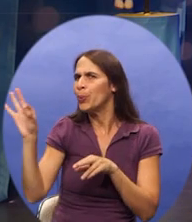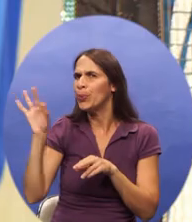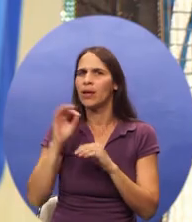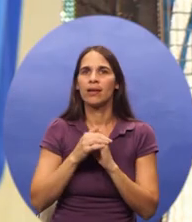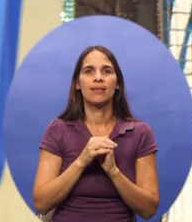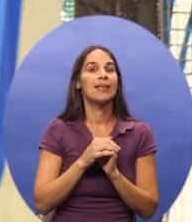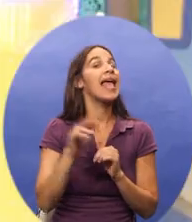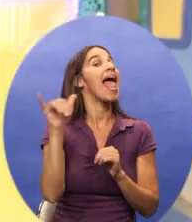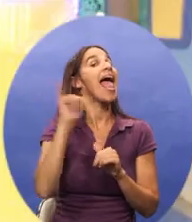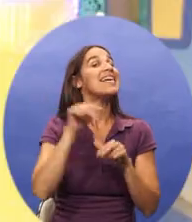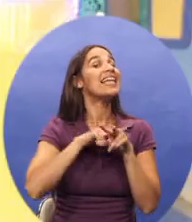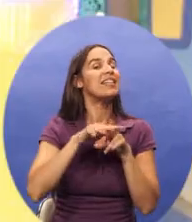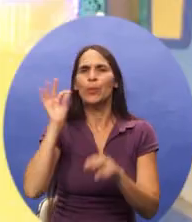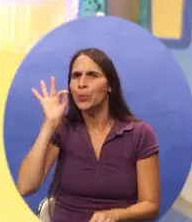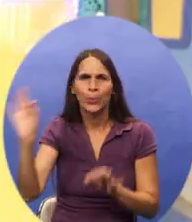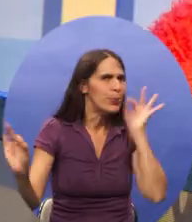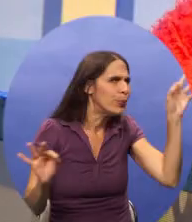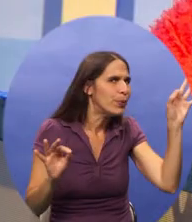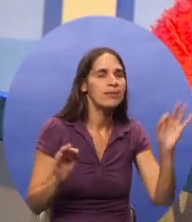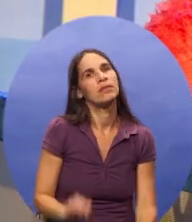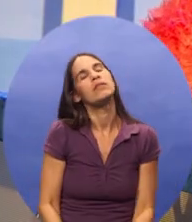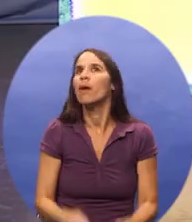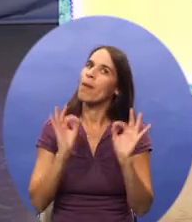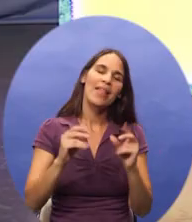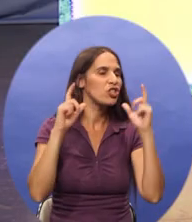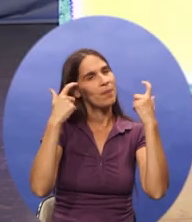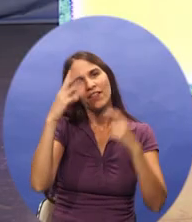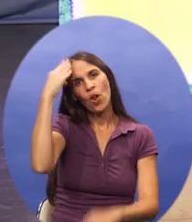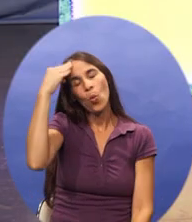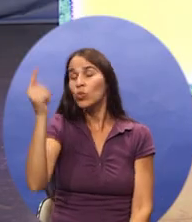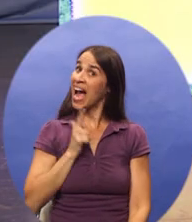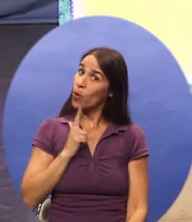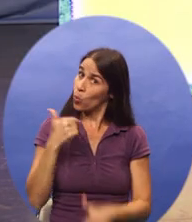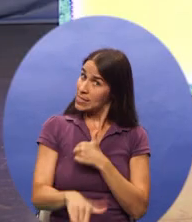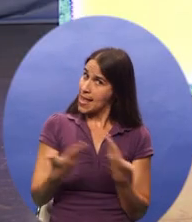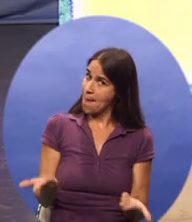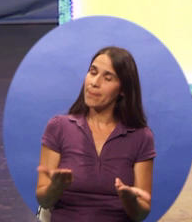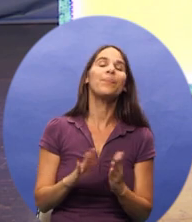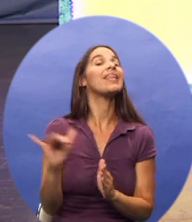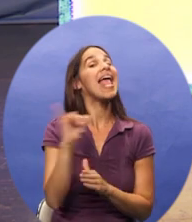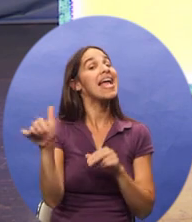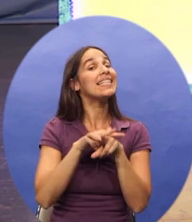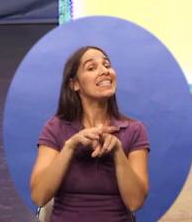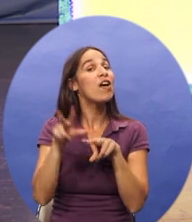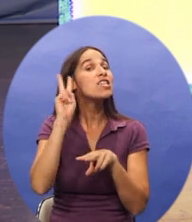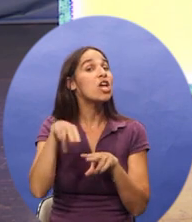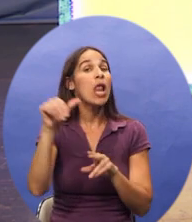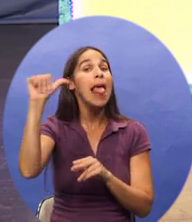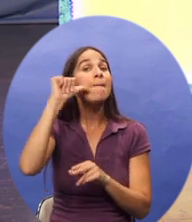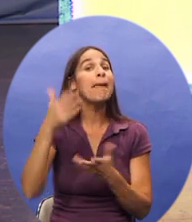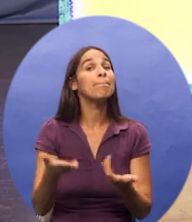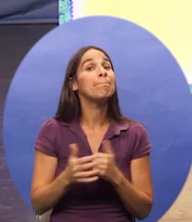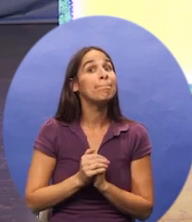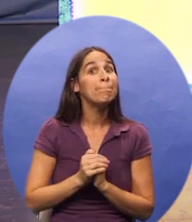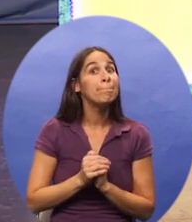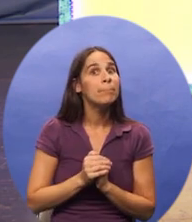צבע... איזה צבע... נו באמת, שבתאי ולולו, חכו שאסיים. איזה צבע יש